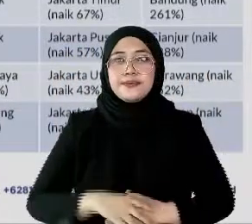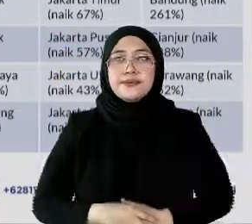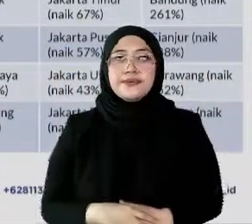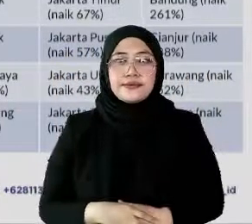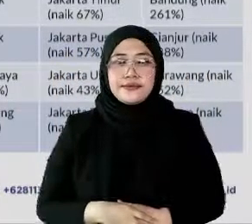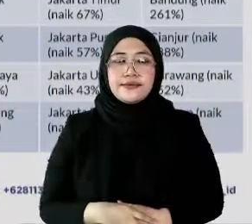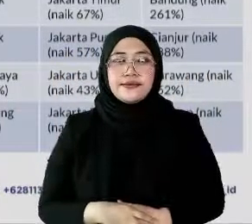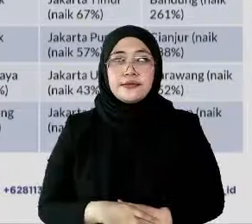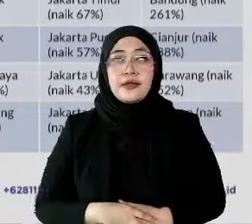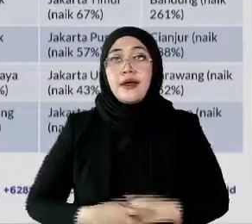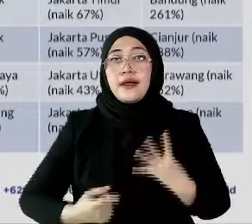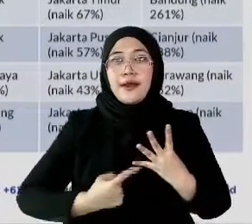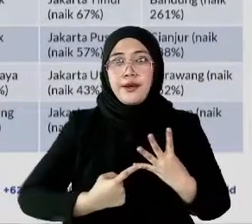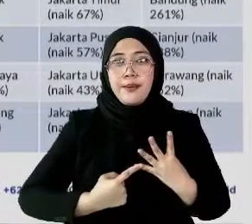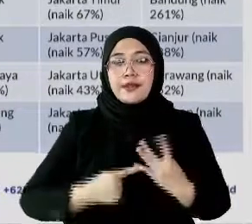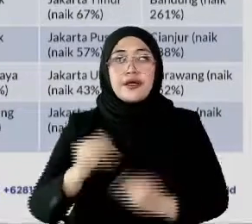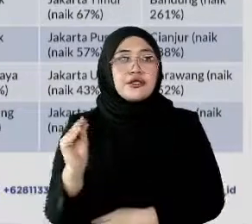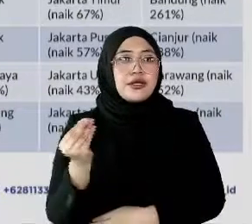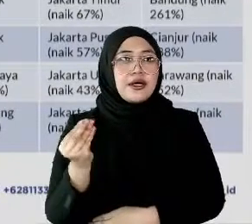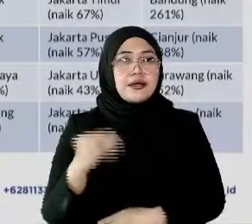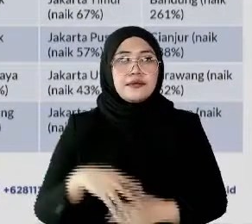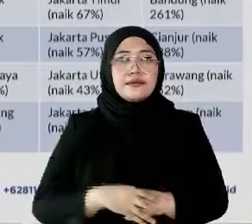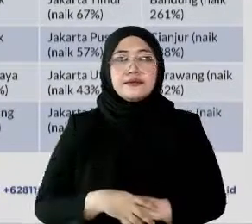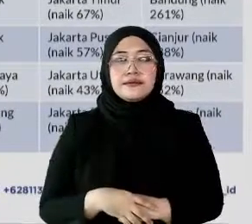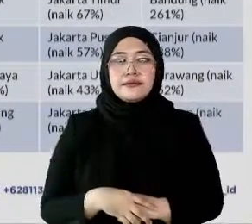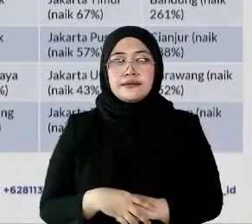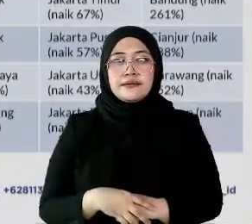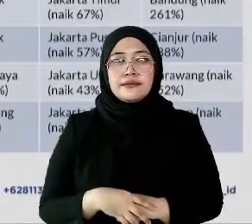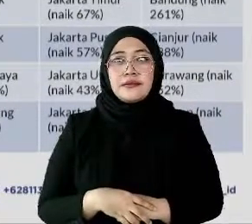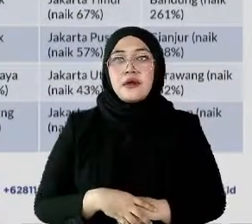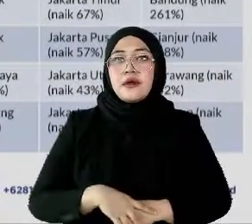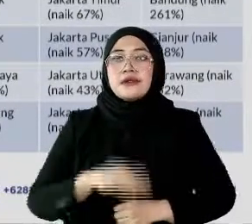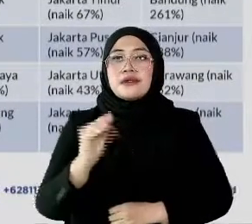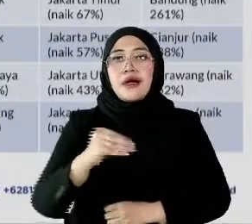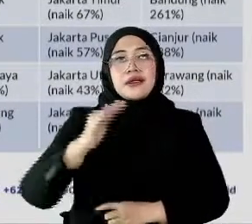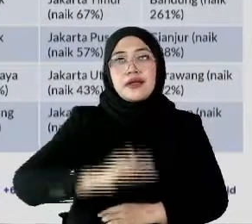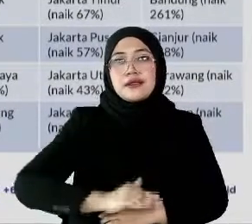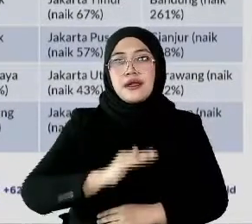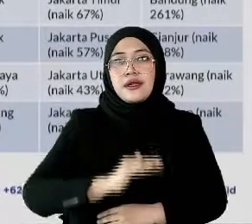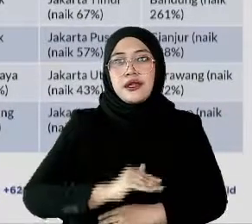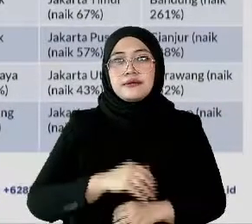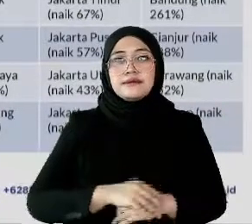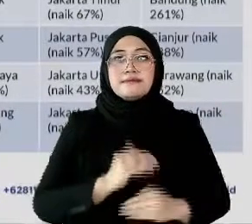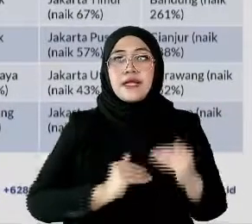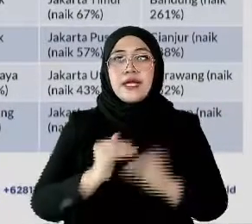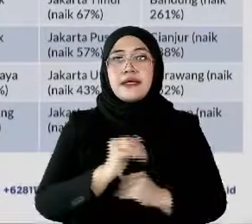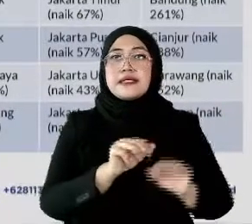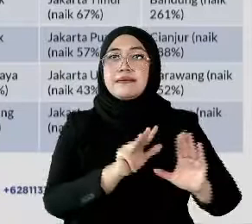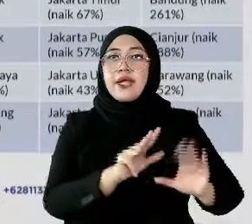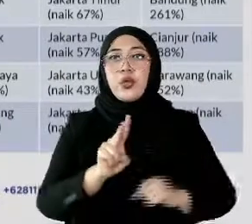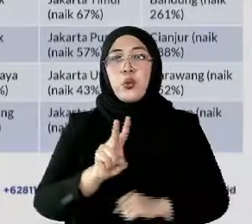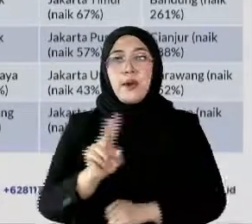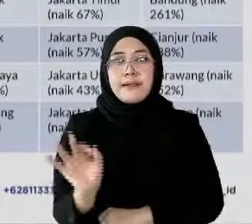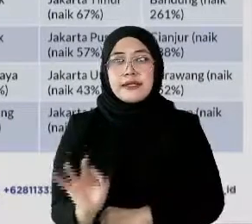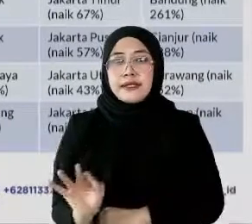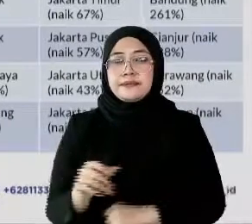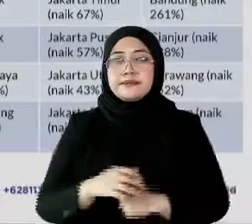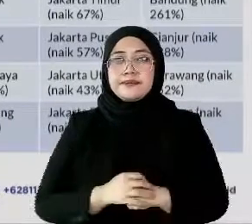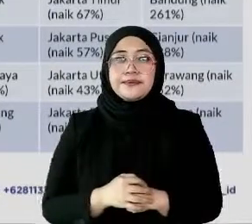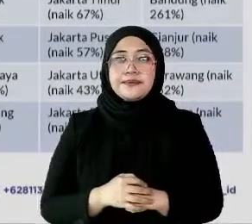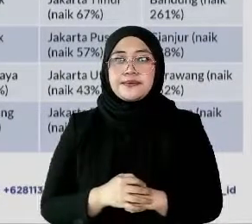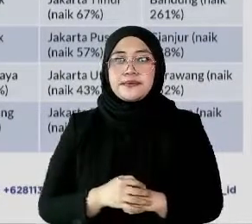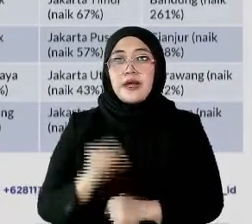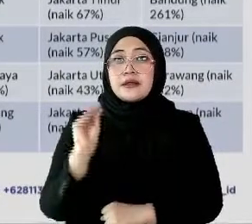berikutnya lagi yang keempat adalah DKI Jakarta dikontribusikan oleh Jakarta Selatan naik 92 persen